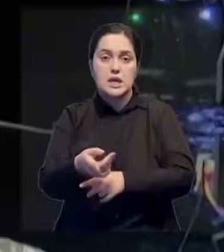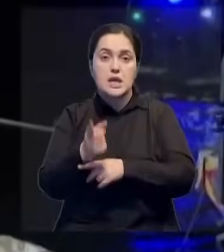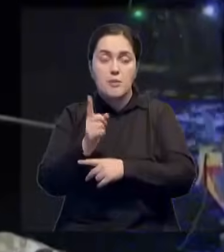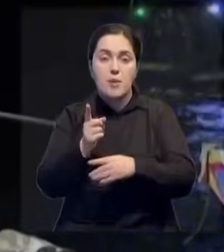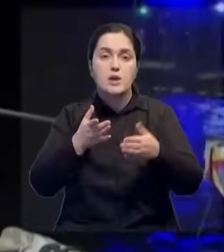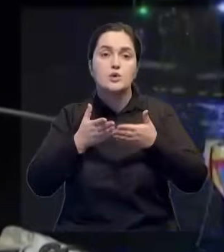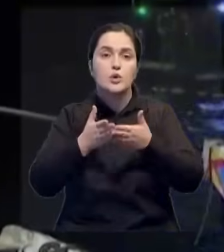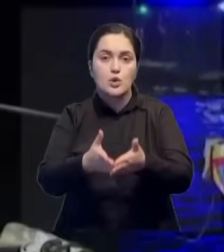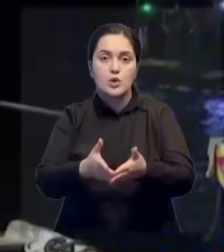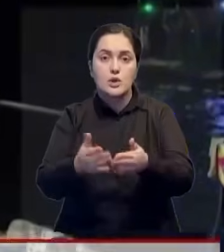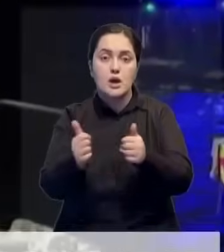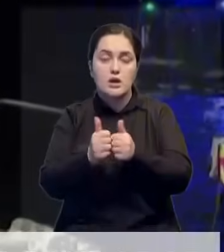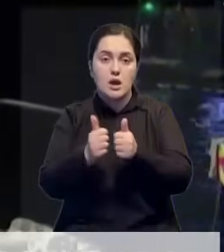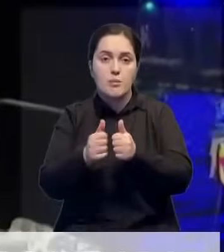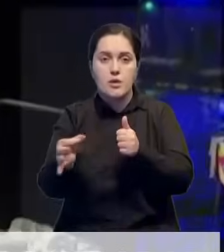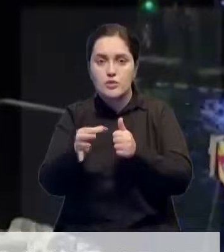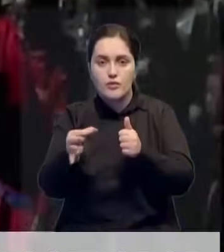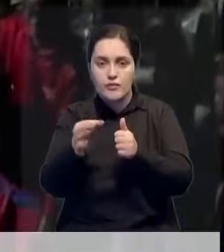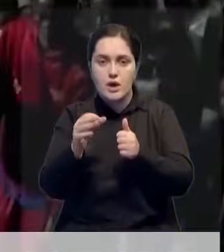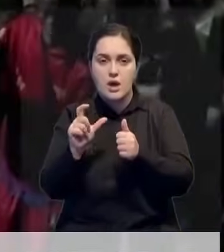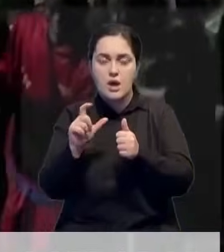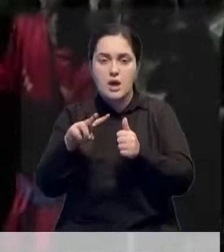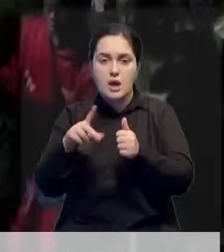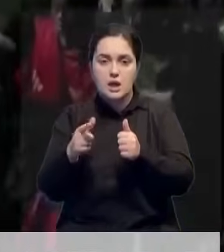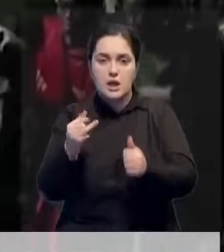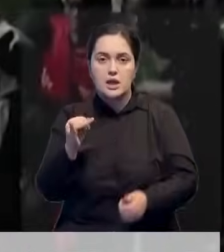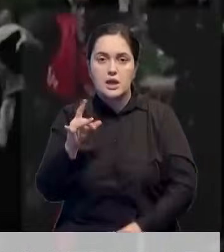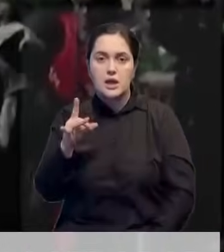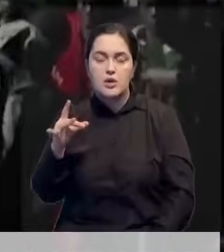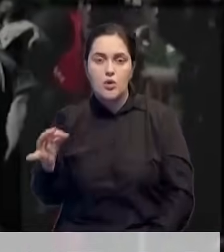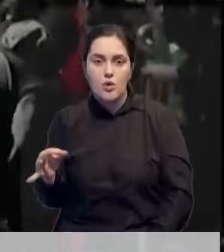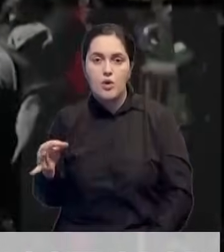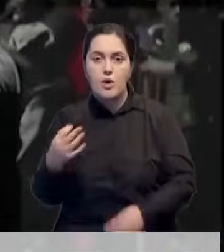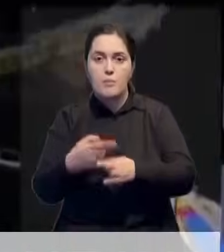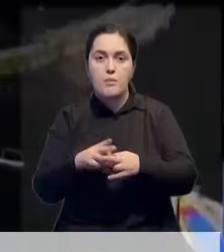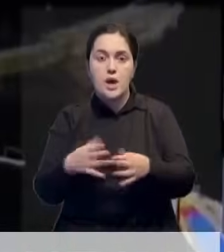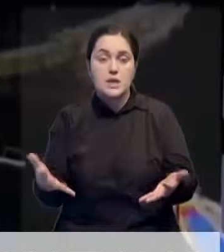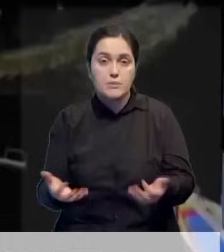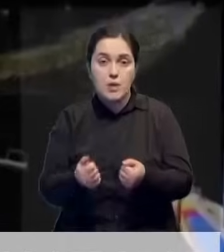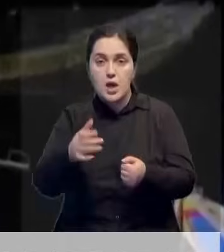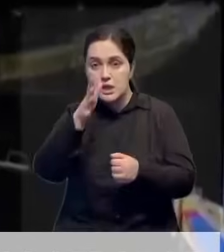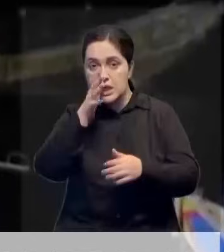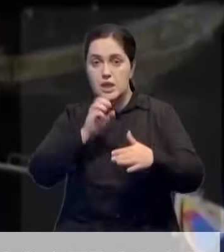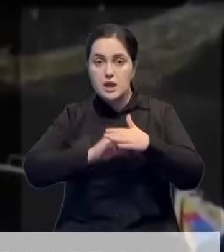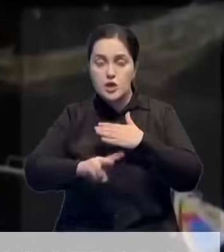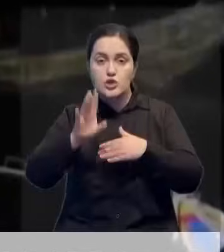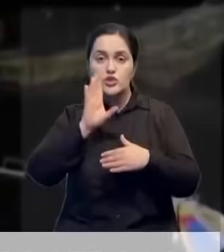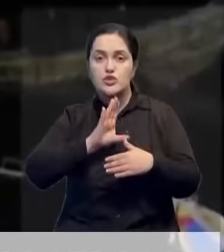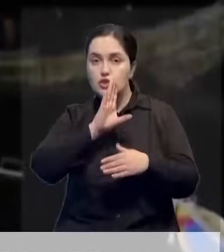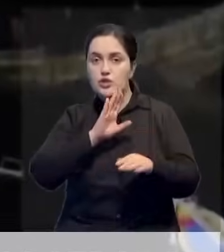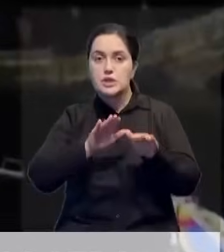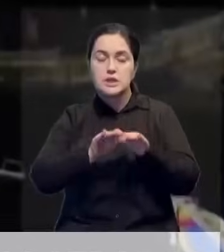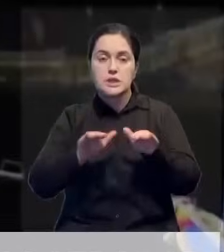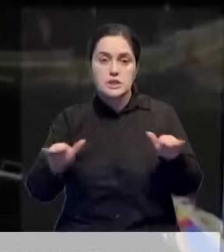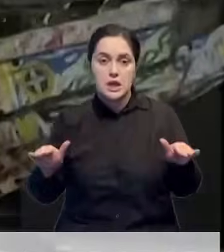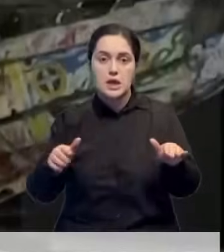лодки, которые дрейфовали у одного из самых маленьких островов архипелага Эль-Йерро. Среди спасенных нелегалов много женщин и